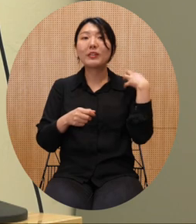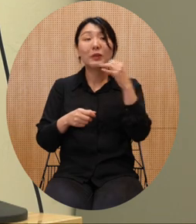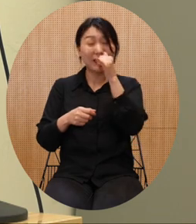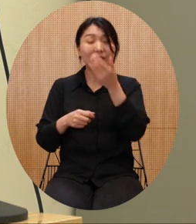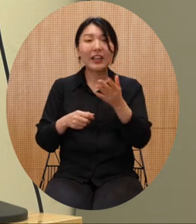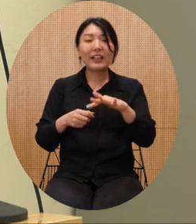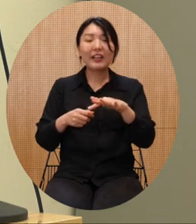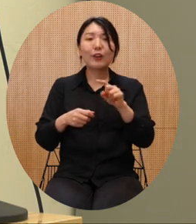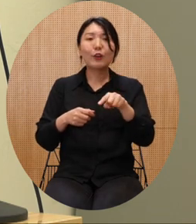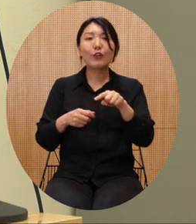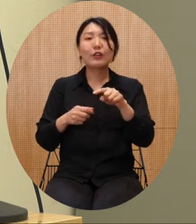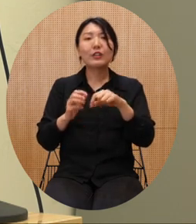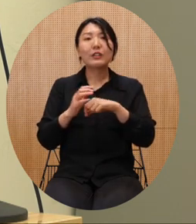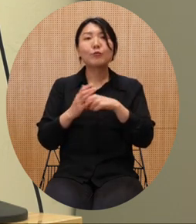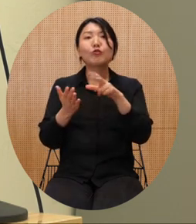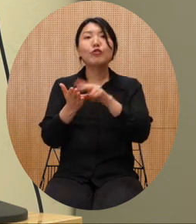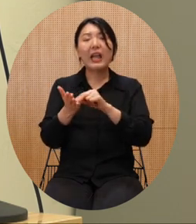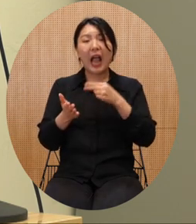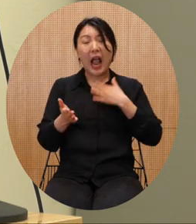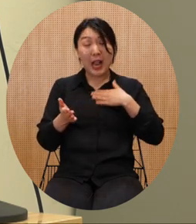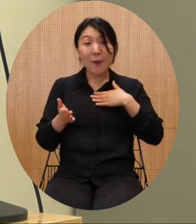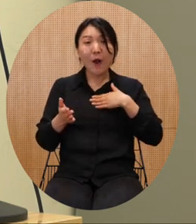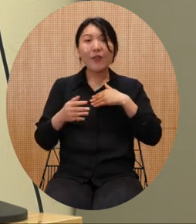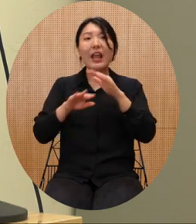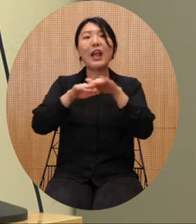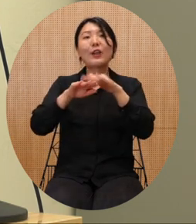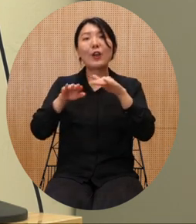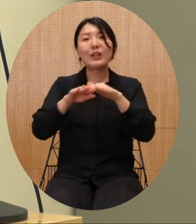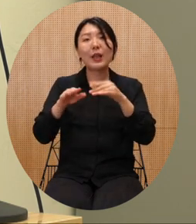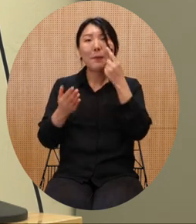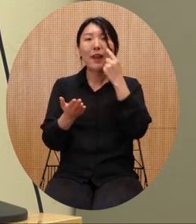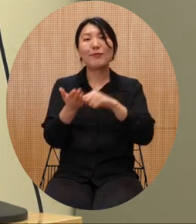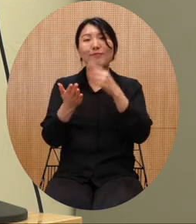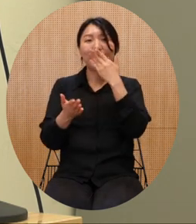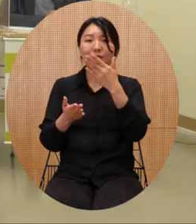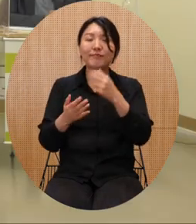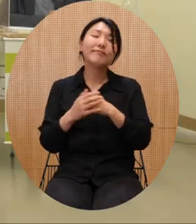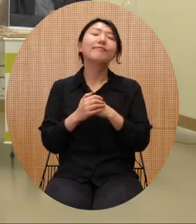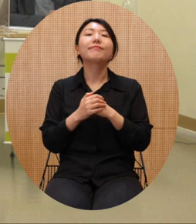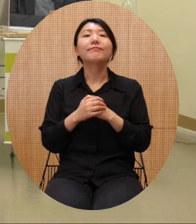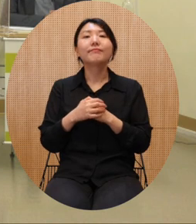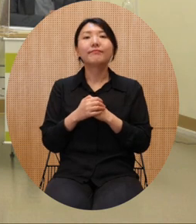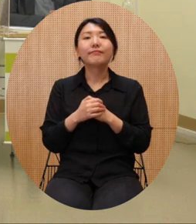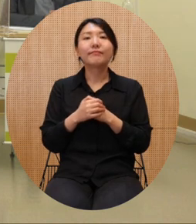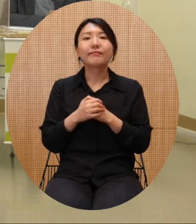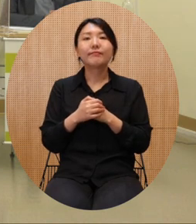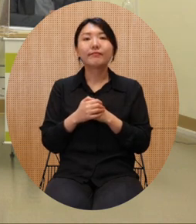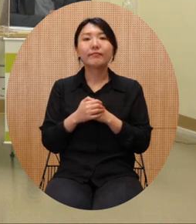필요하면 문제가 진단이 되면 해결책이 나올 것이라고 생각이 됩니다. 네.